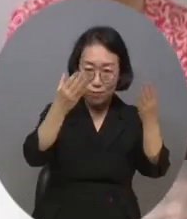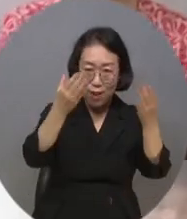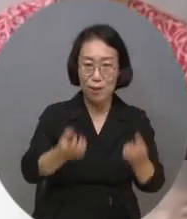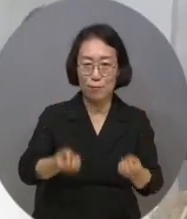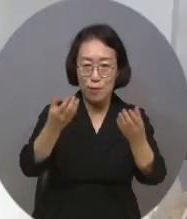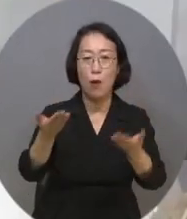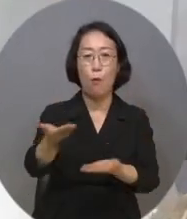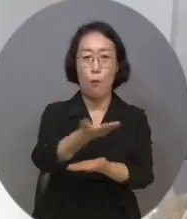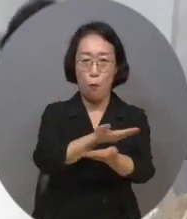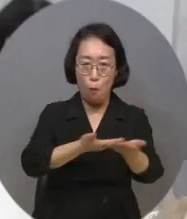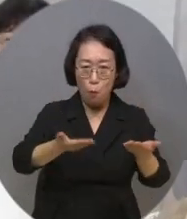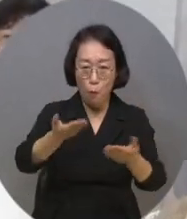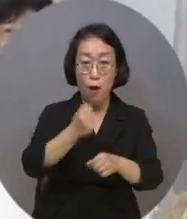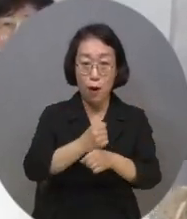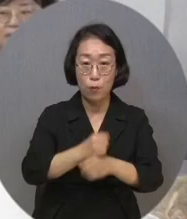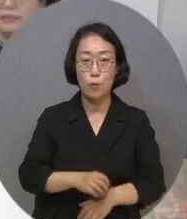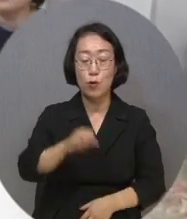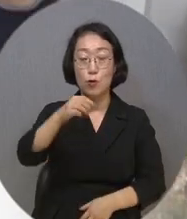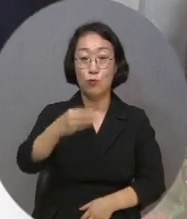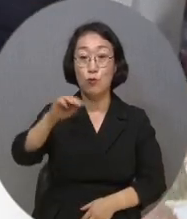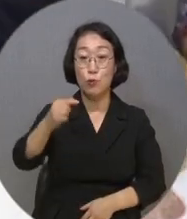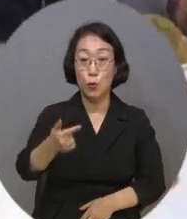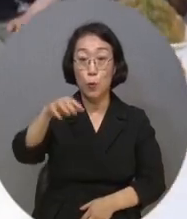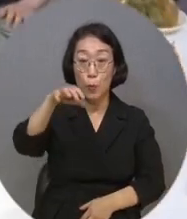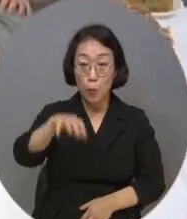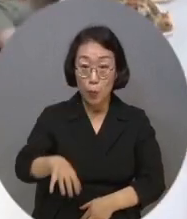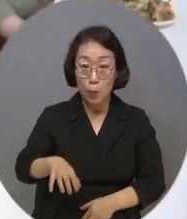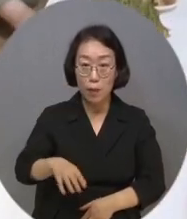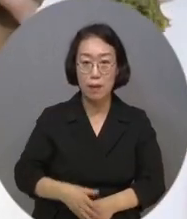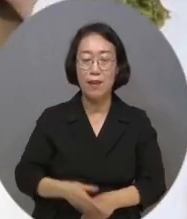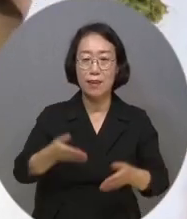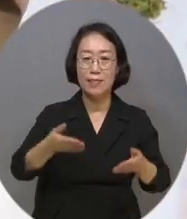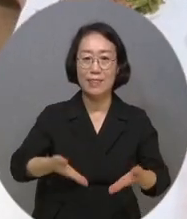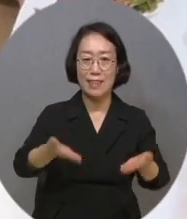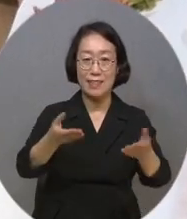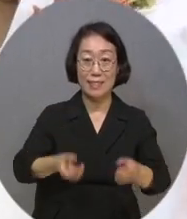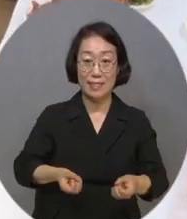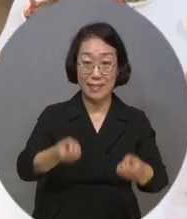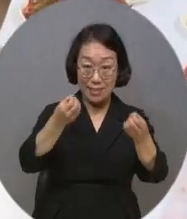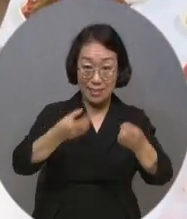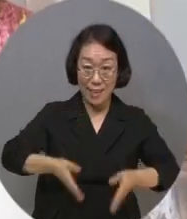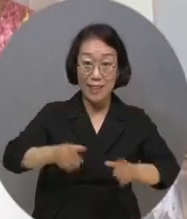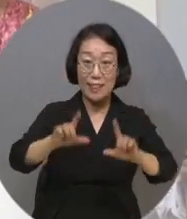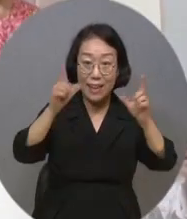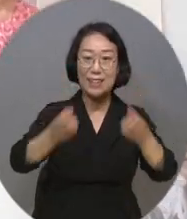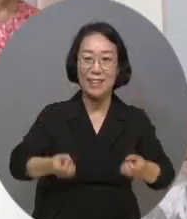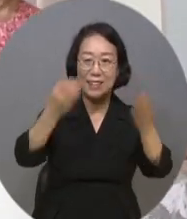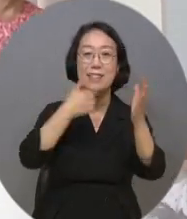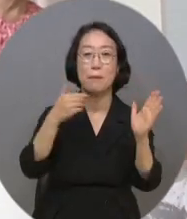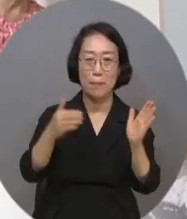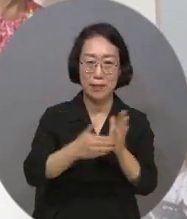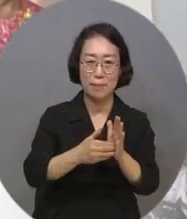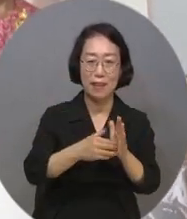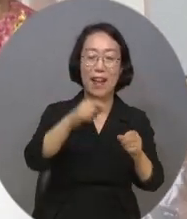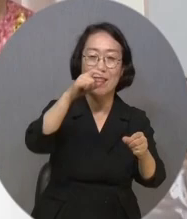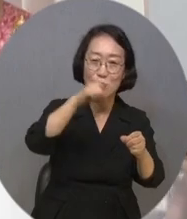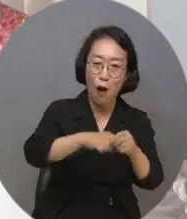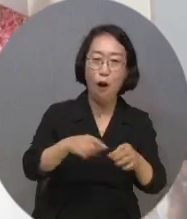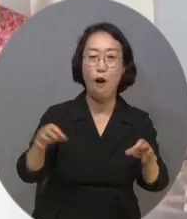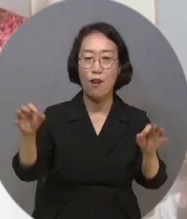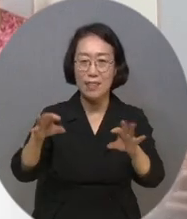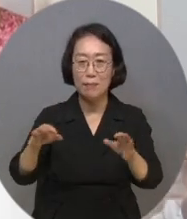기원하는 사업으로 이단은 율촌면 외천경로당에서 생신잔치가 열렸습니다 생입덕 잡채